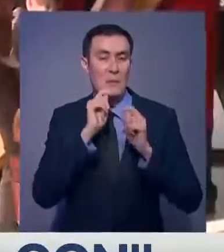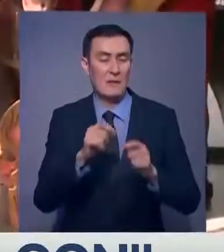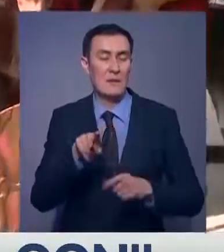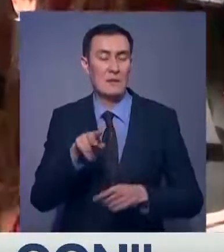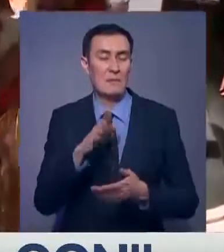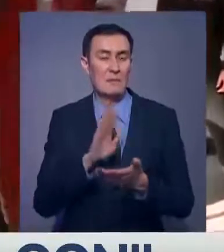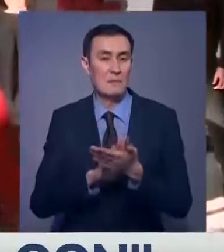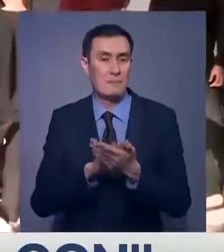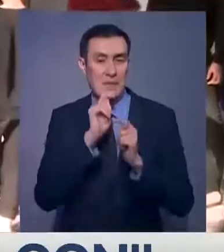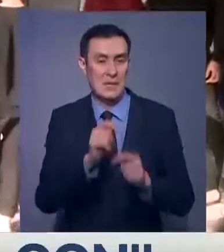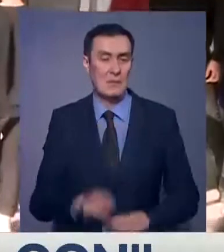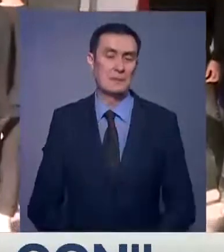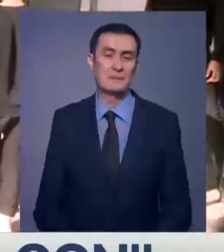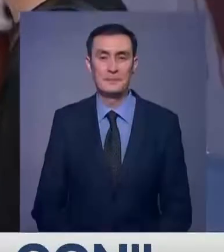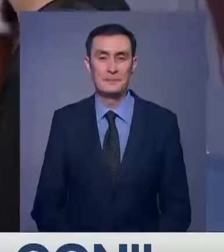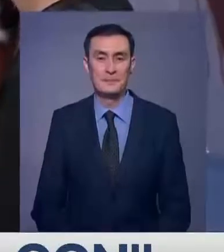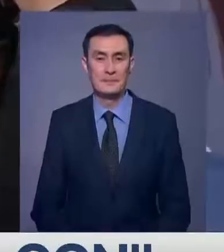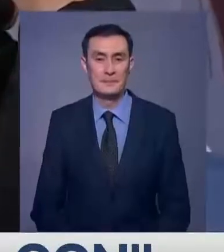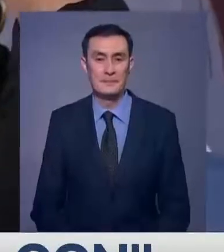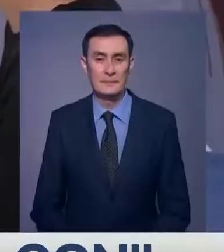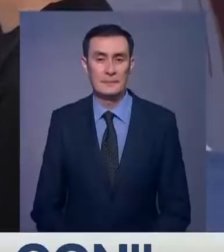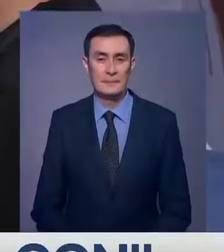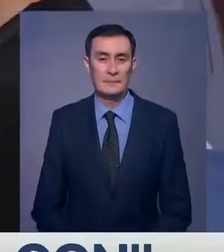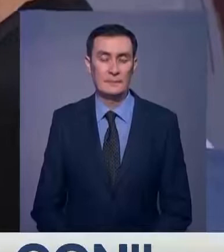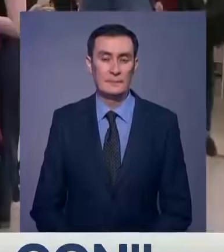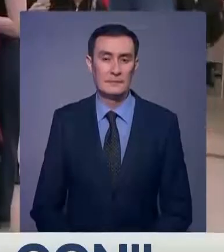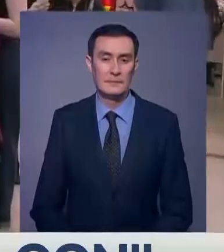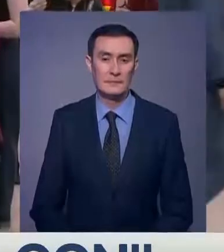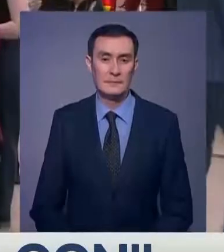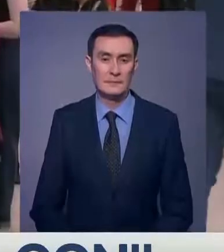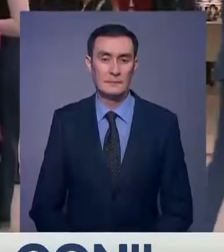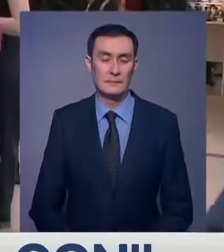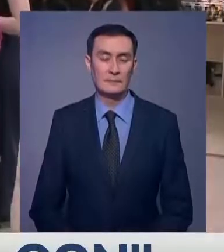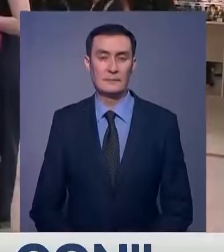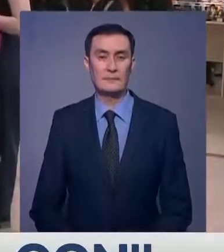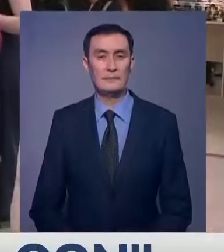ценными призами. Гульнар Жантасова, Ужаз Байбусынов, Хабар 24, Алматинская область.